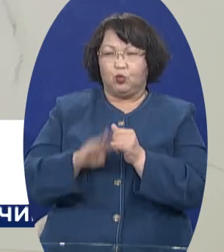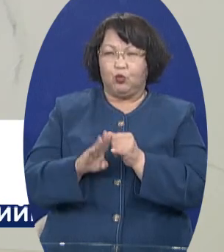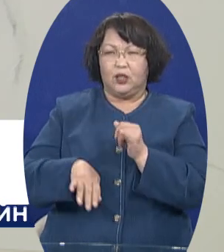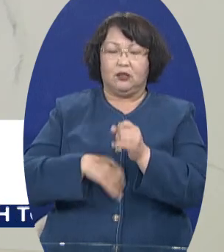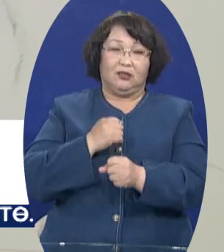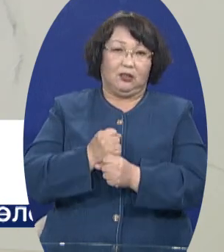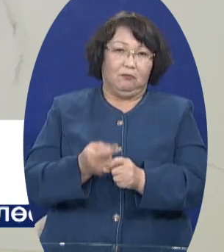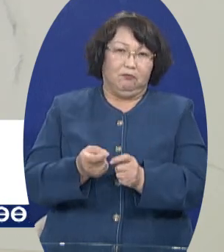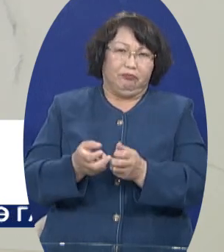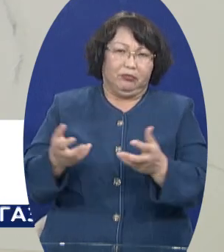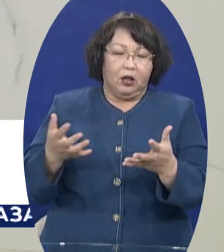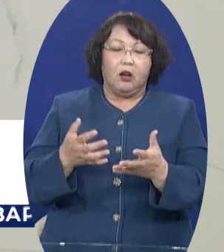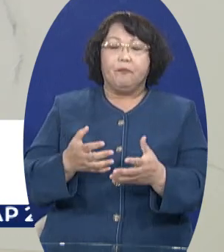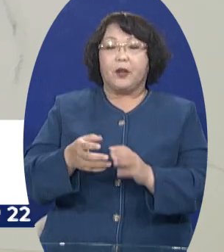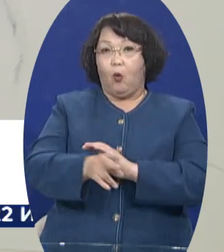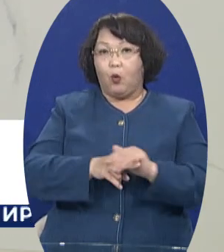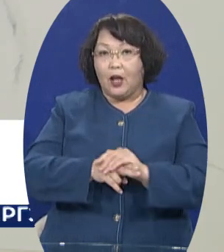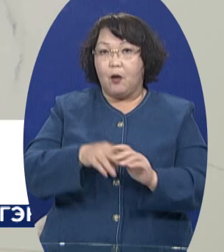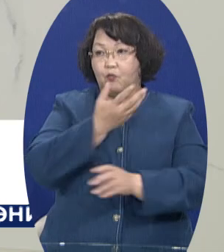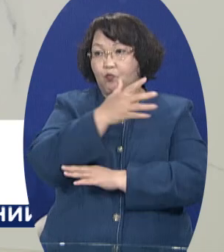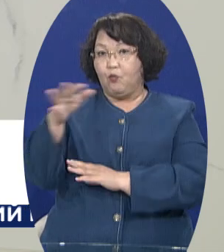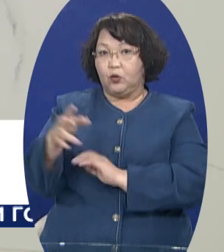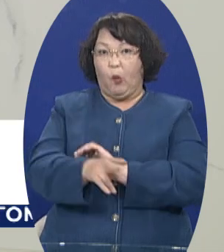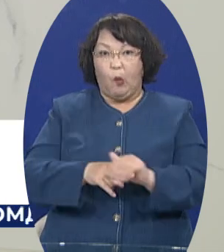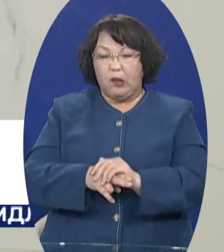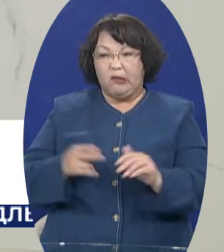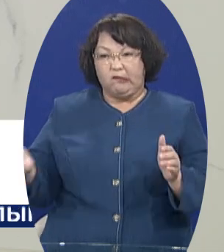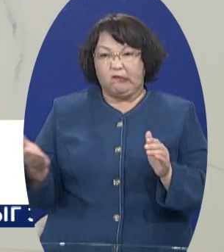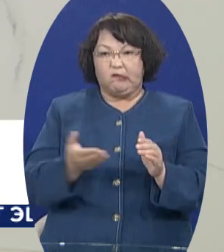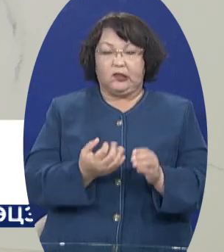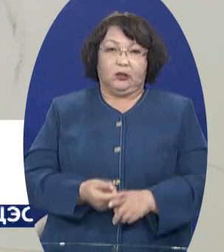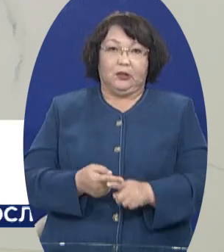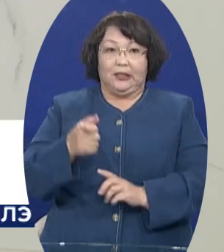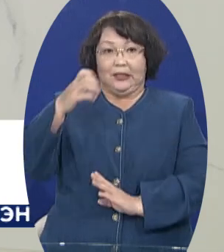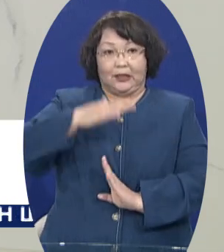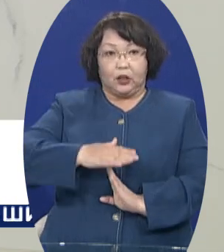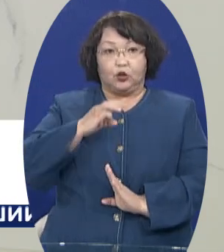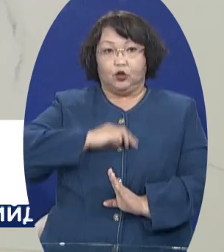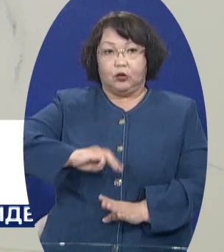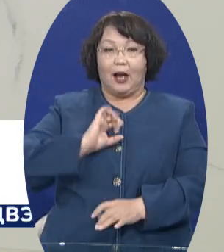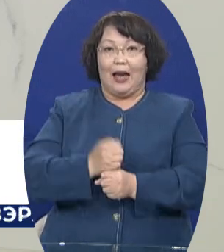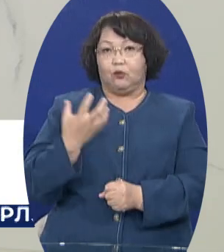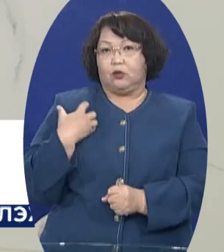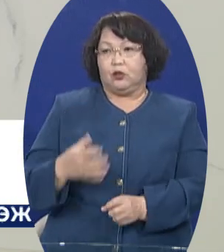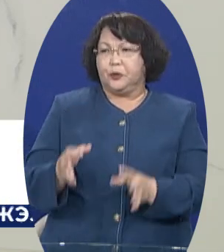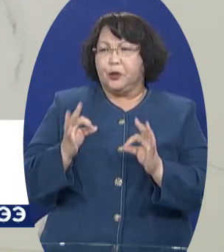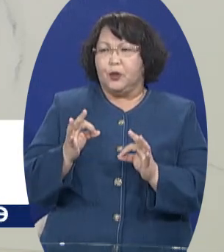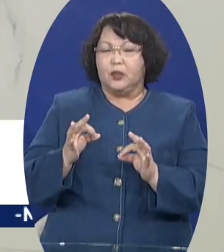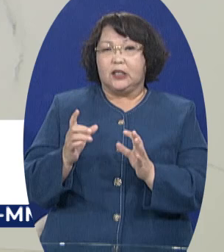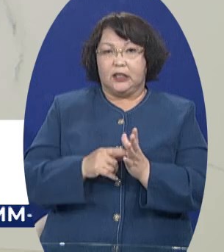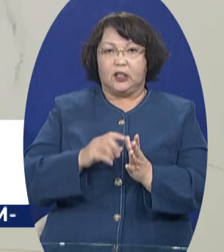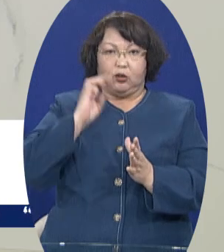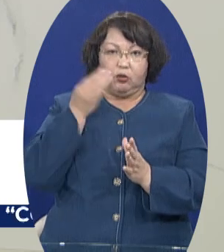дээр нь тодорхой хэмжээнд хулгай мод бэлтгэлүүд байсаар байгаа. Үүнийг тосон зогсоохын тулд хариуцлагын механизмыг хэрэг тодорхой